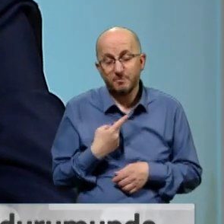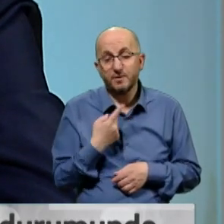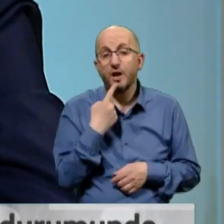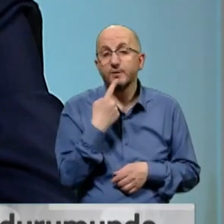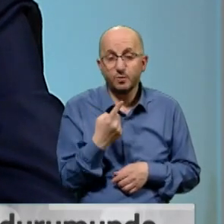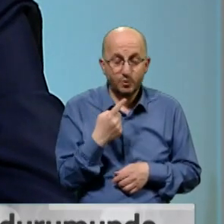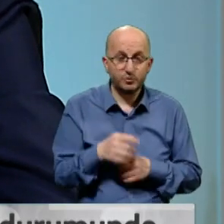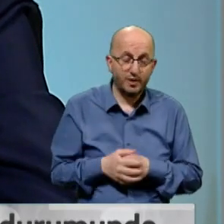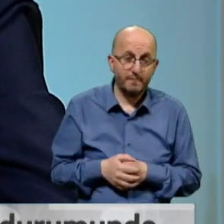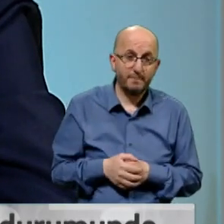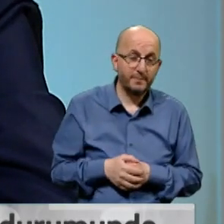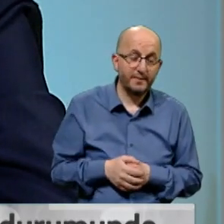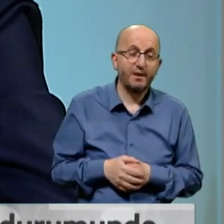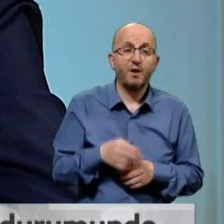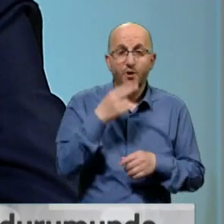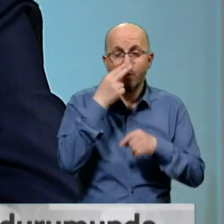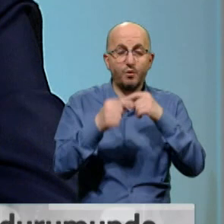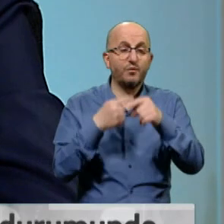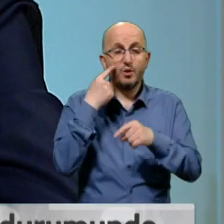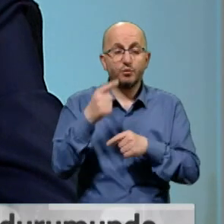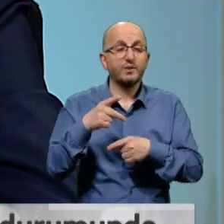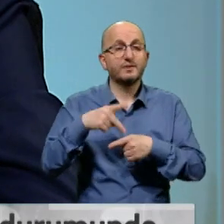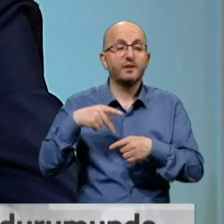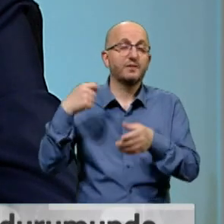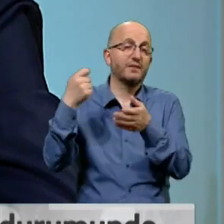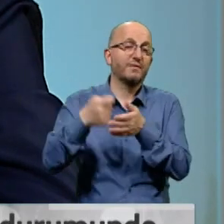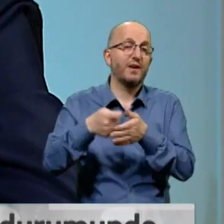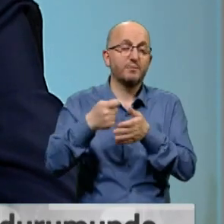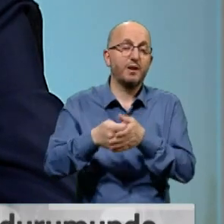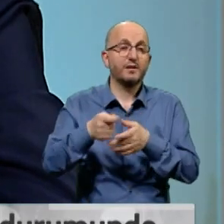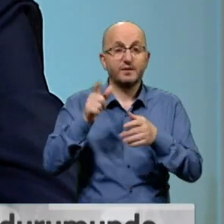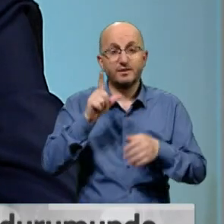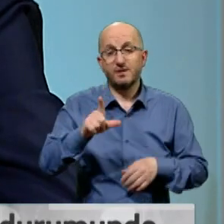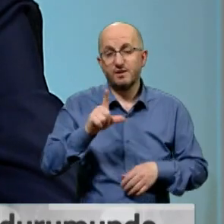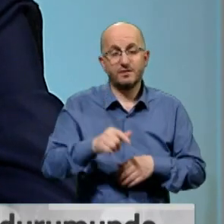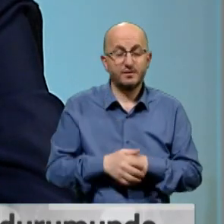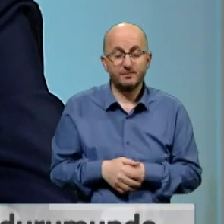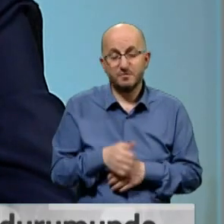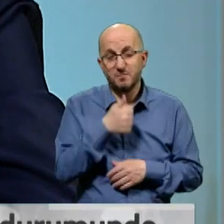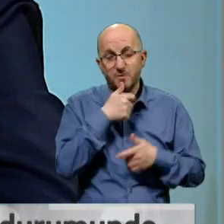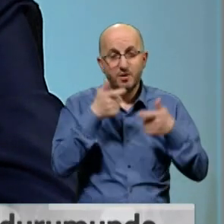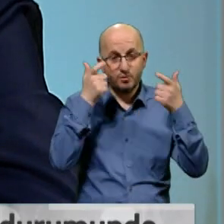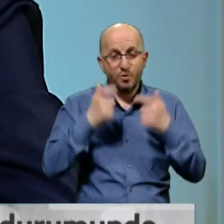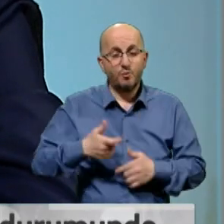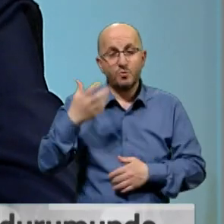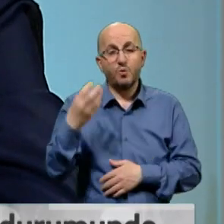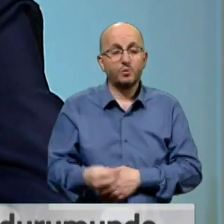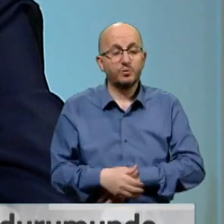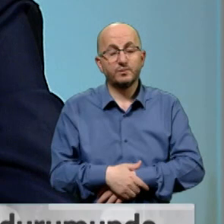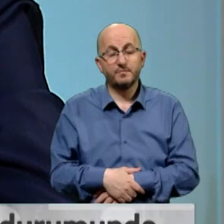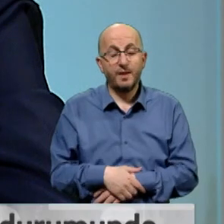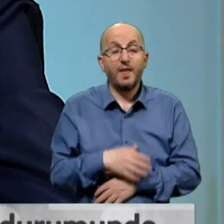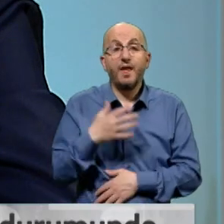diyorsa Efendim örfe göre zekatını vermekte burada babası sorumlu olur